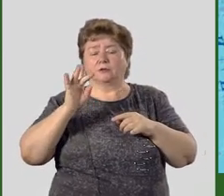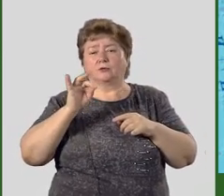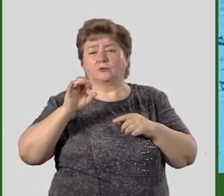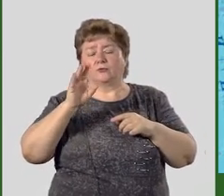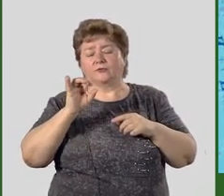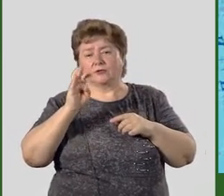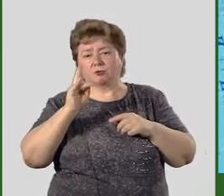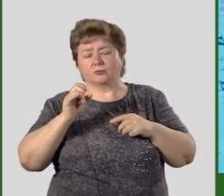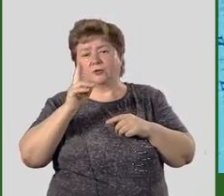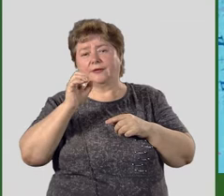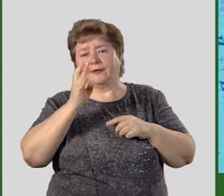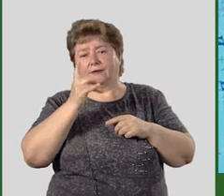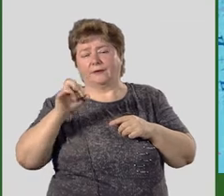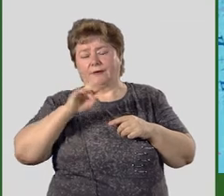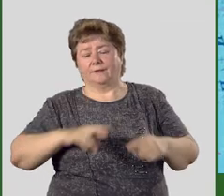Рувензори, Кения.